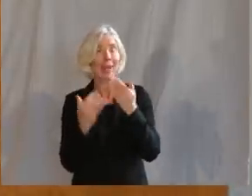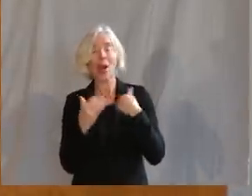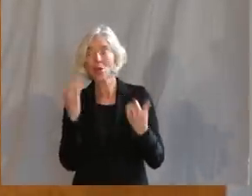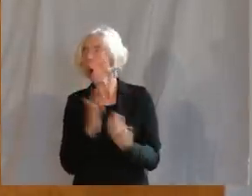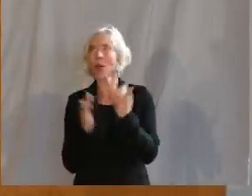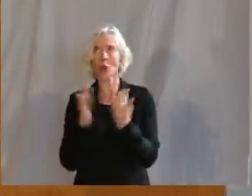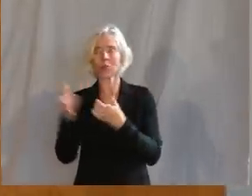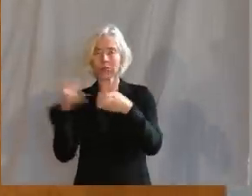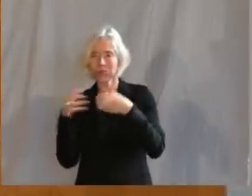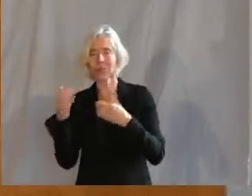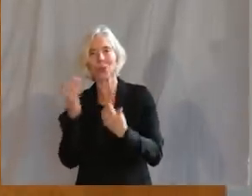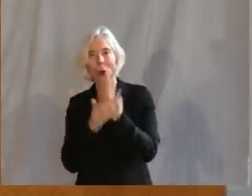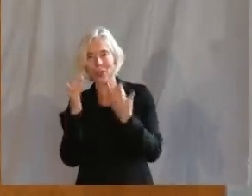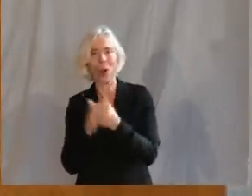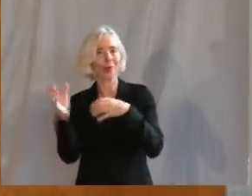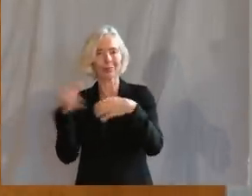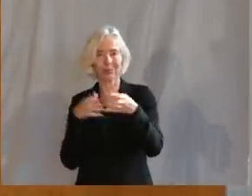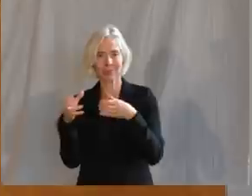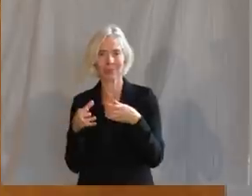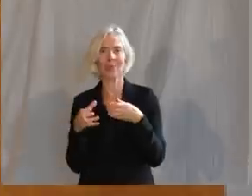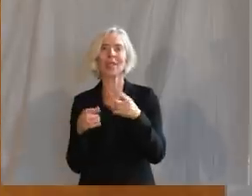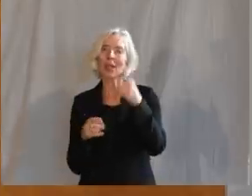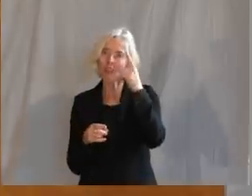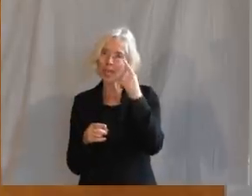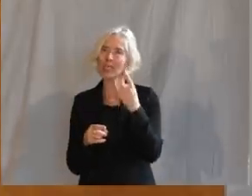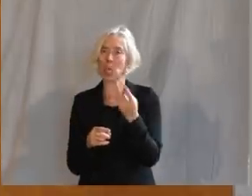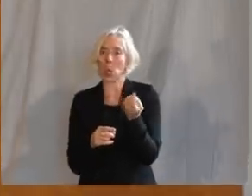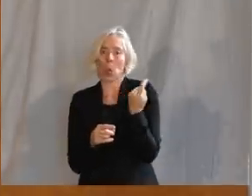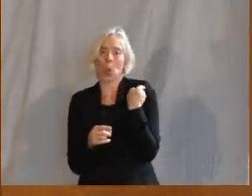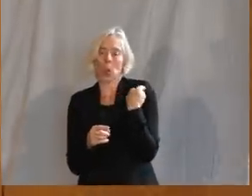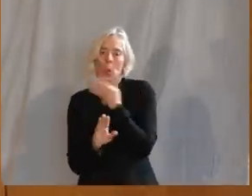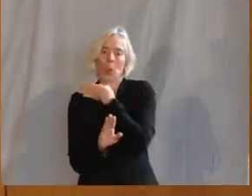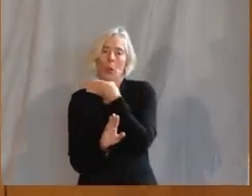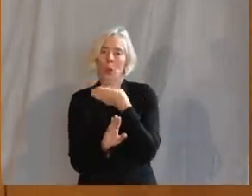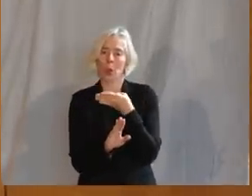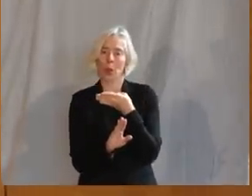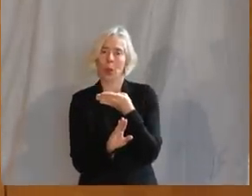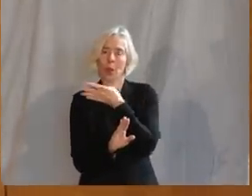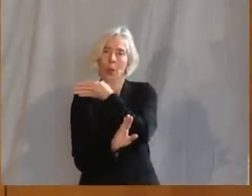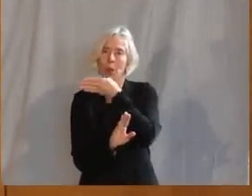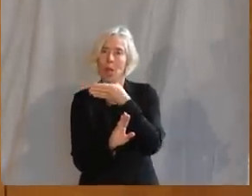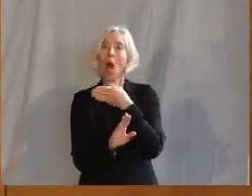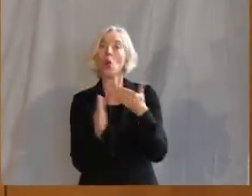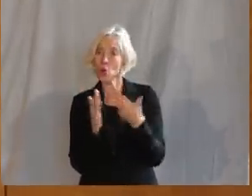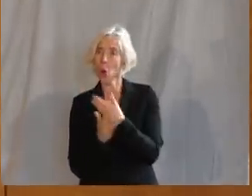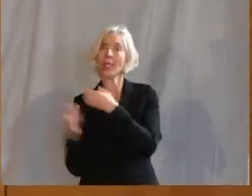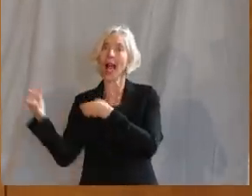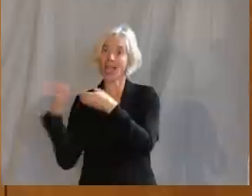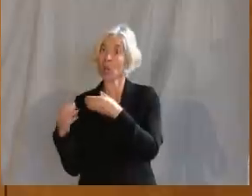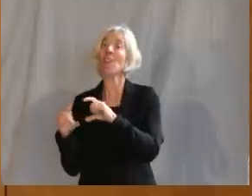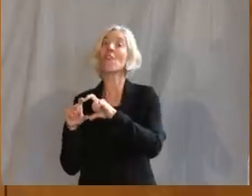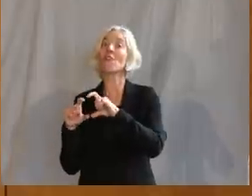bekommen. Also wir hatten ja vor kurzem davon berichtet, dass wir tatsächlich auch Neueinstellungen machen von